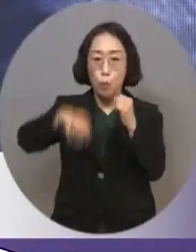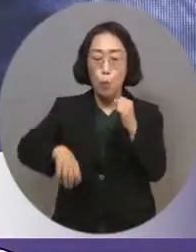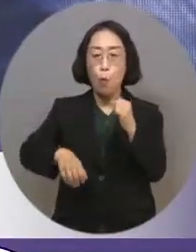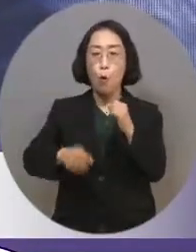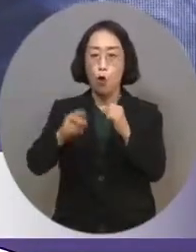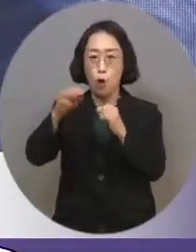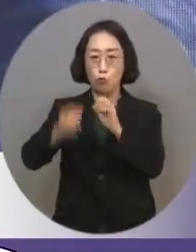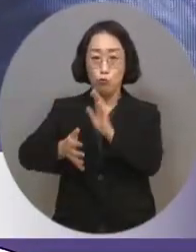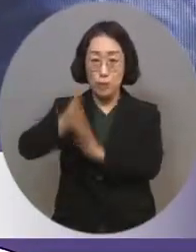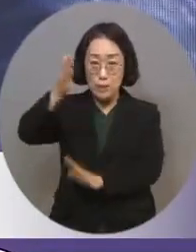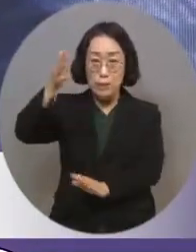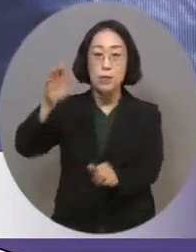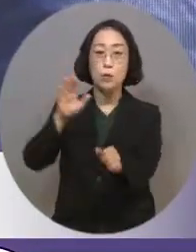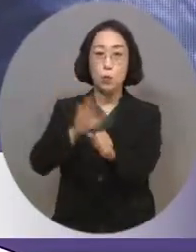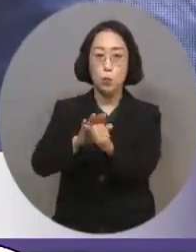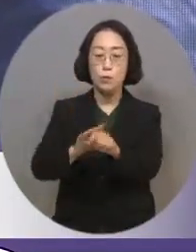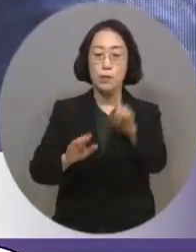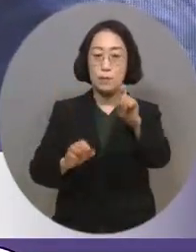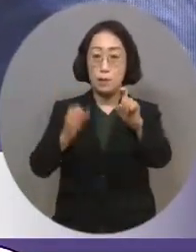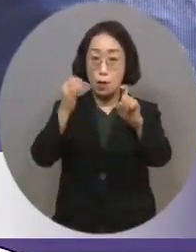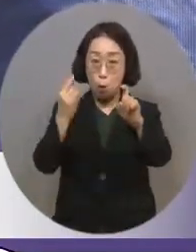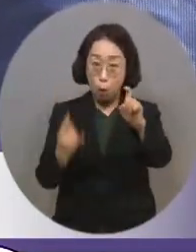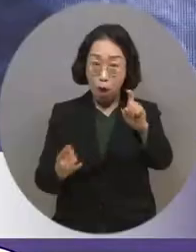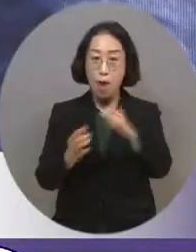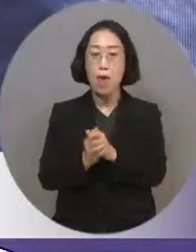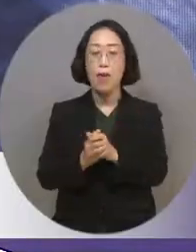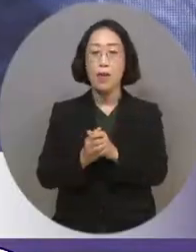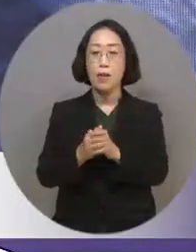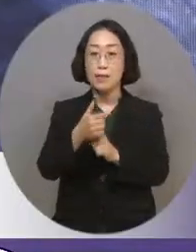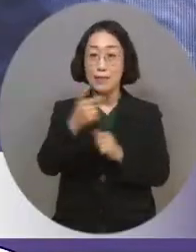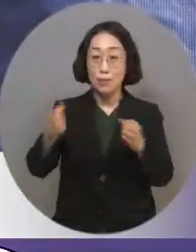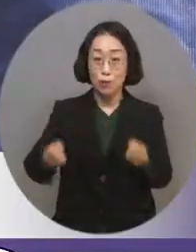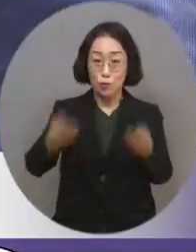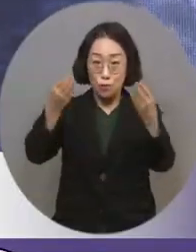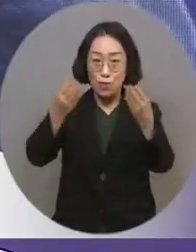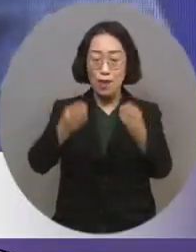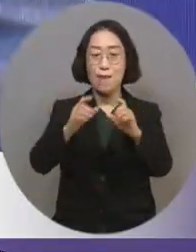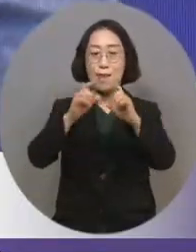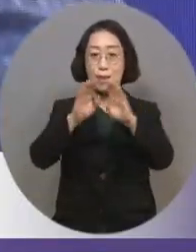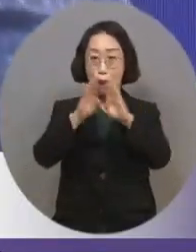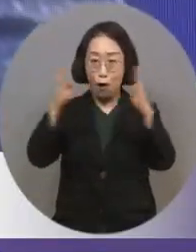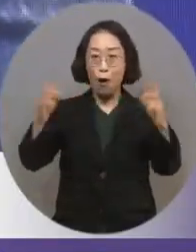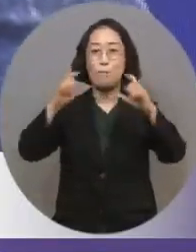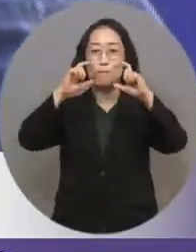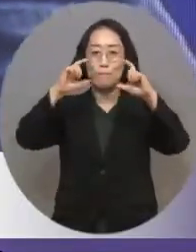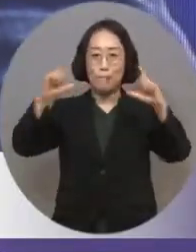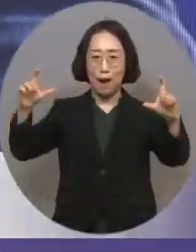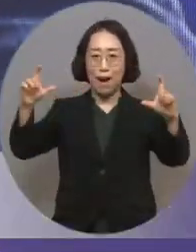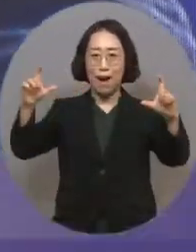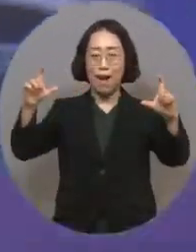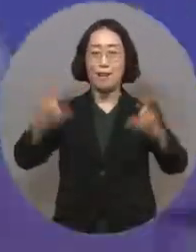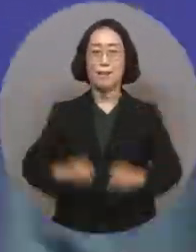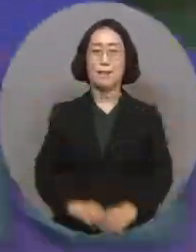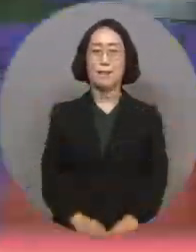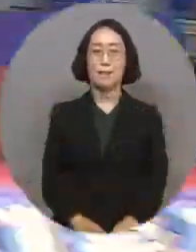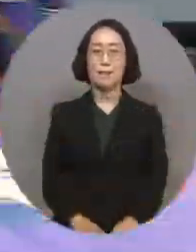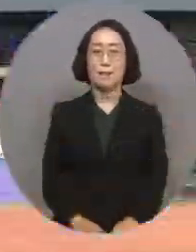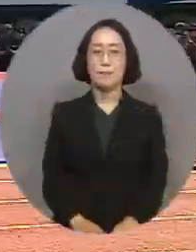후원하는 제11회 전국노인대회 건강대축제를 개회를 선언합니다.